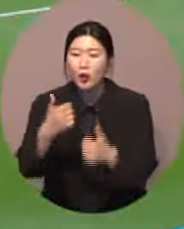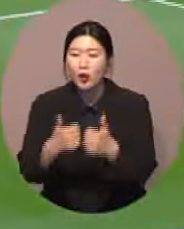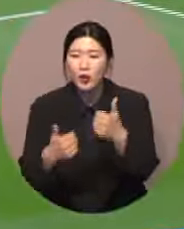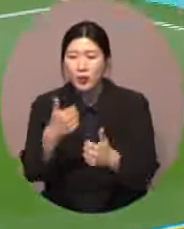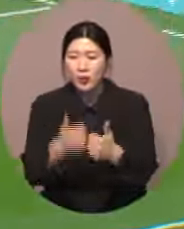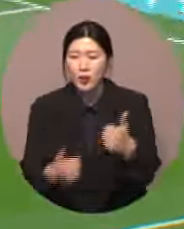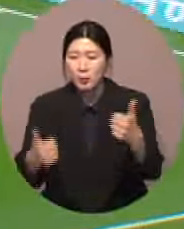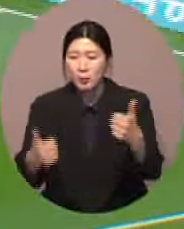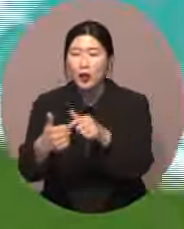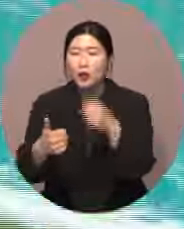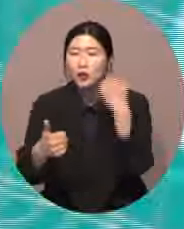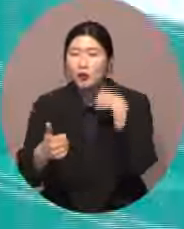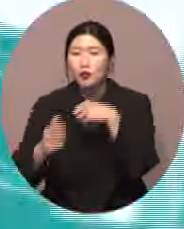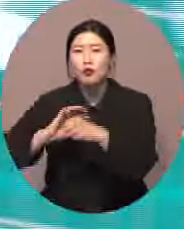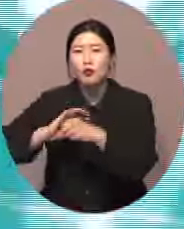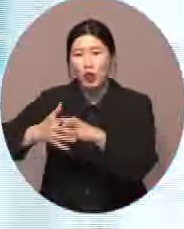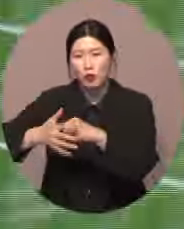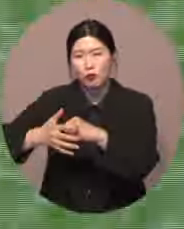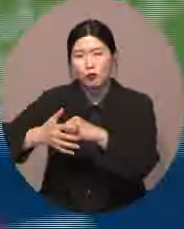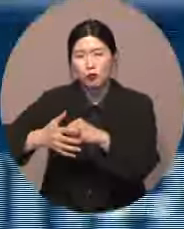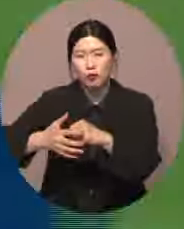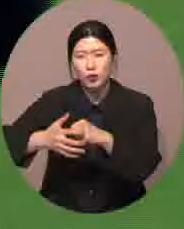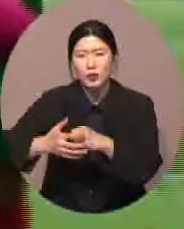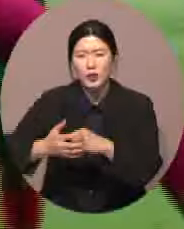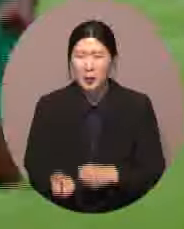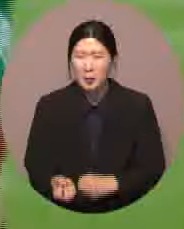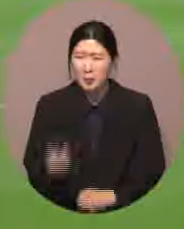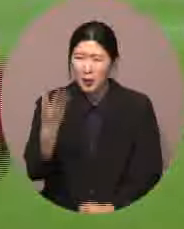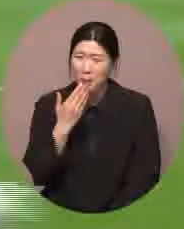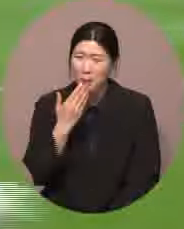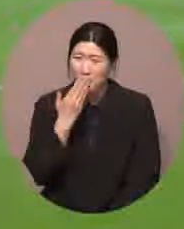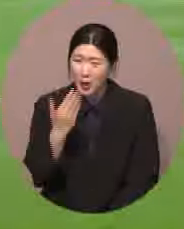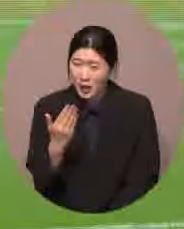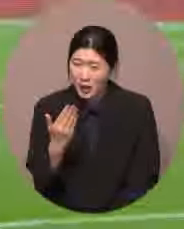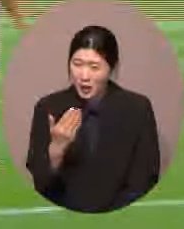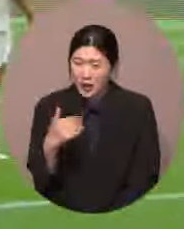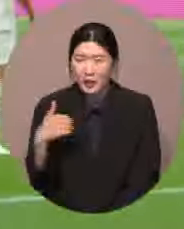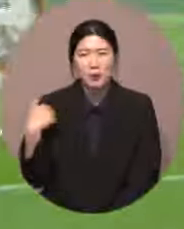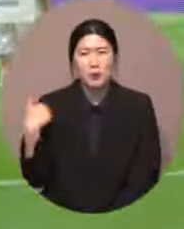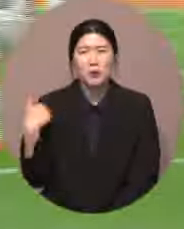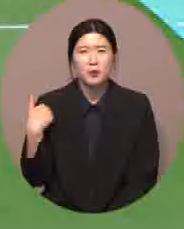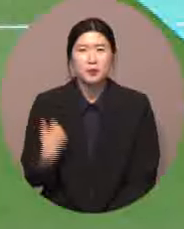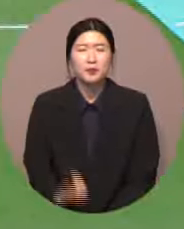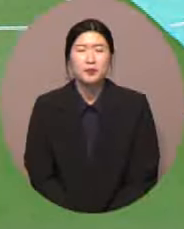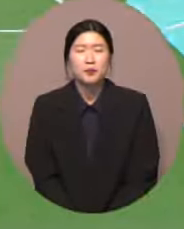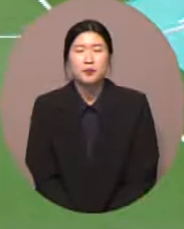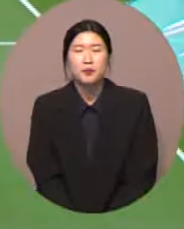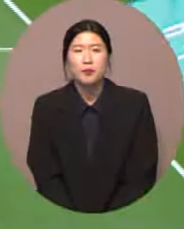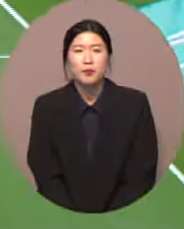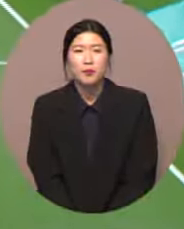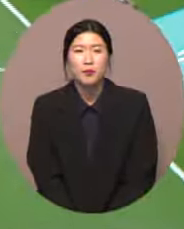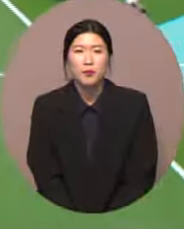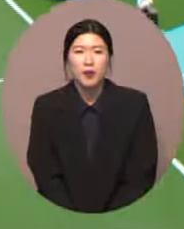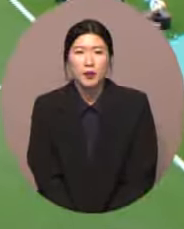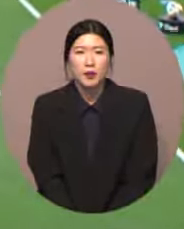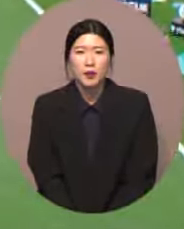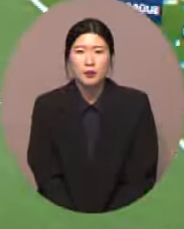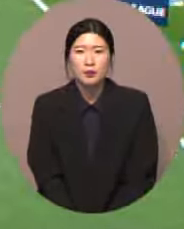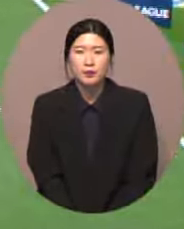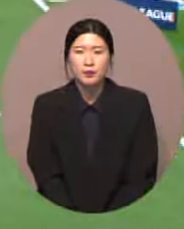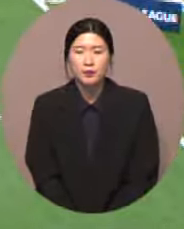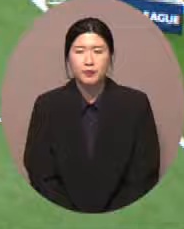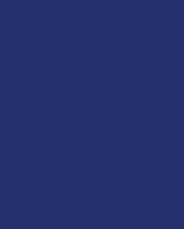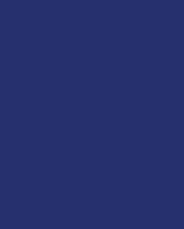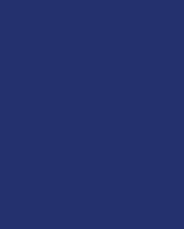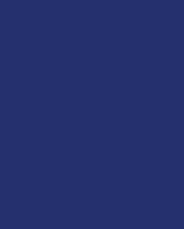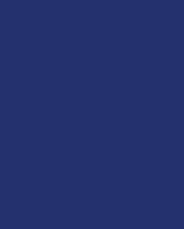자리한 대구FC와의 원정 경기에서 탈골지와 함께 분위기 반전을 노립니다. MBC 뉴스 이승섭입니다.